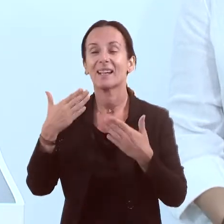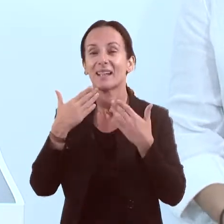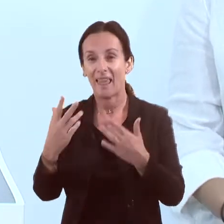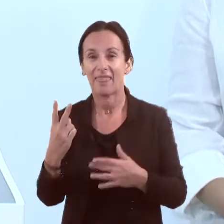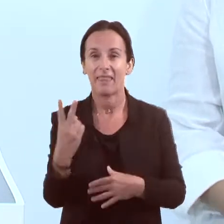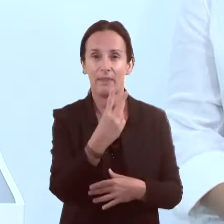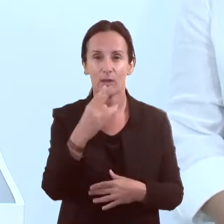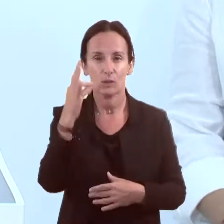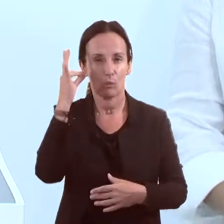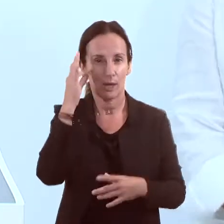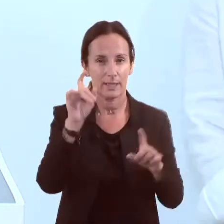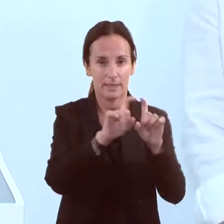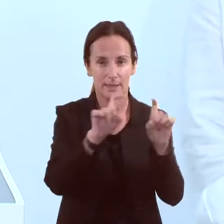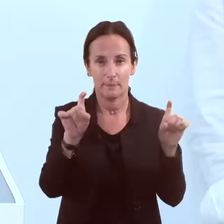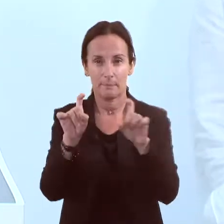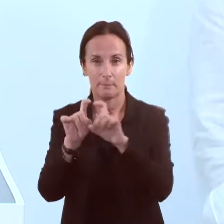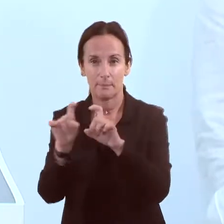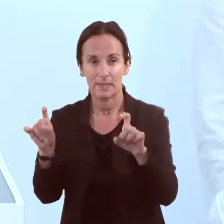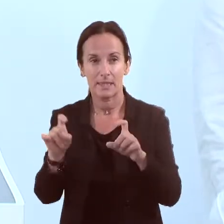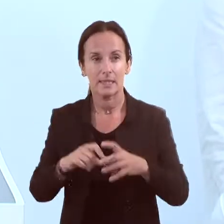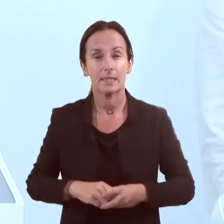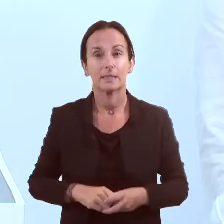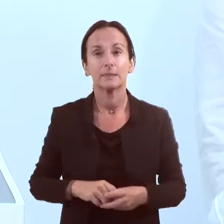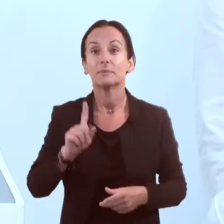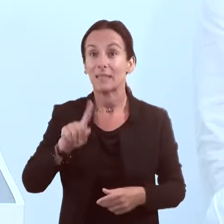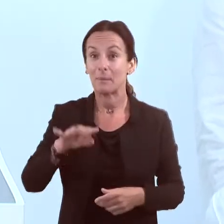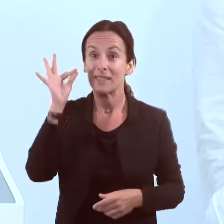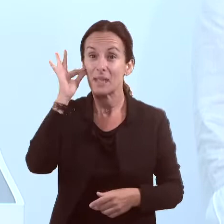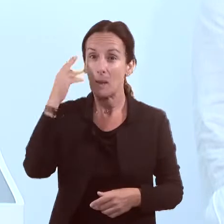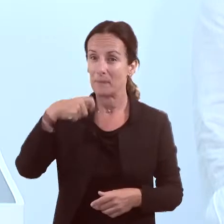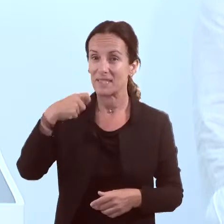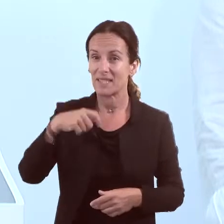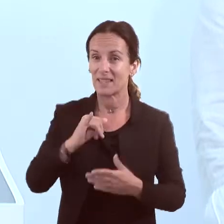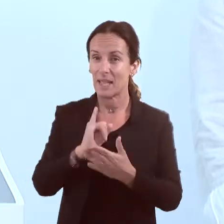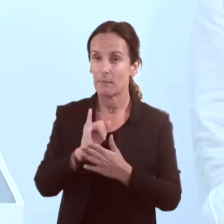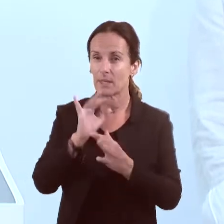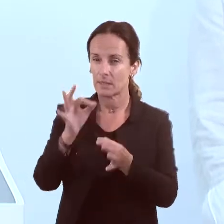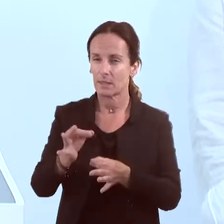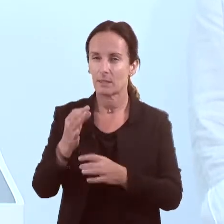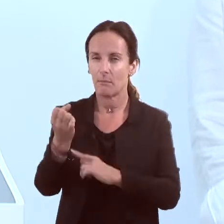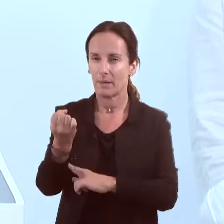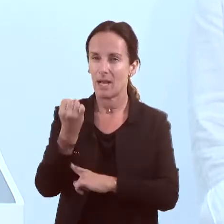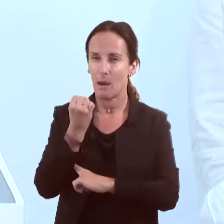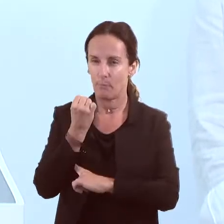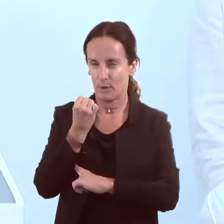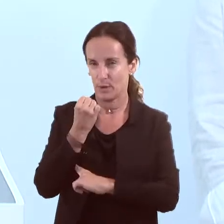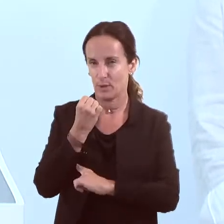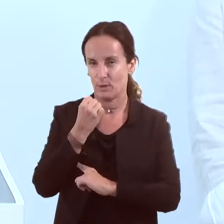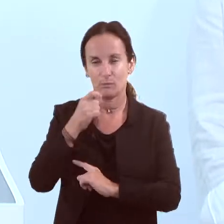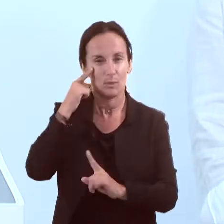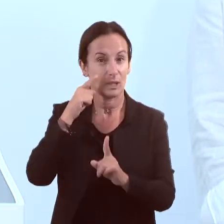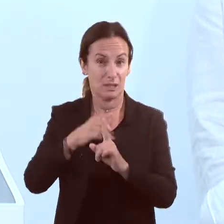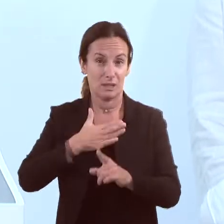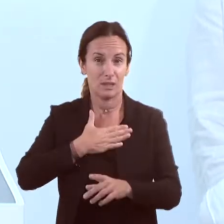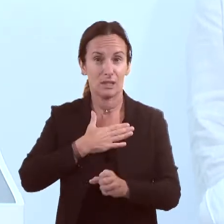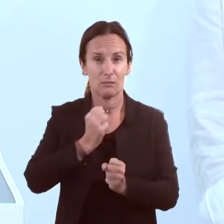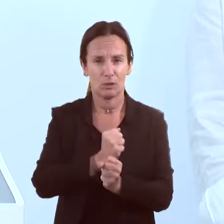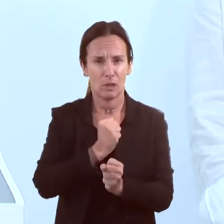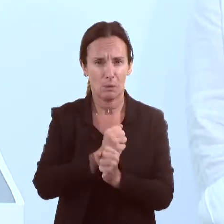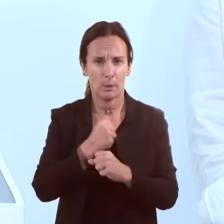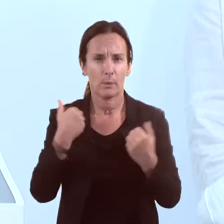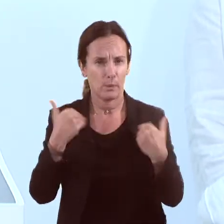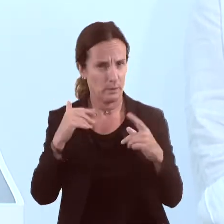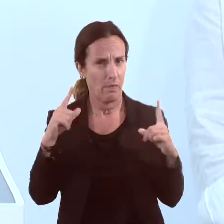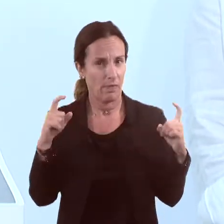Guillermo Montero, a la presidenta de l'IMAS, que ens ha donat sempre suport per una tasca que sí que és complicada, però és